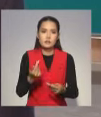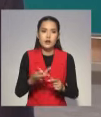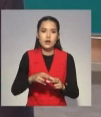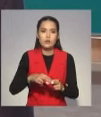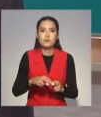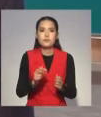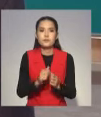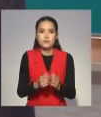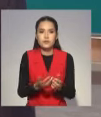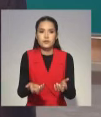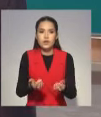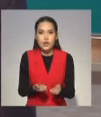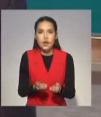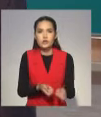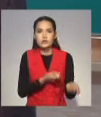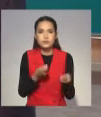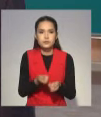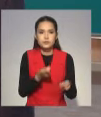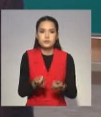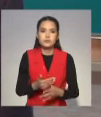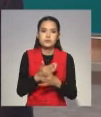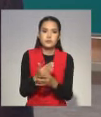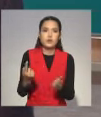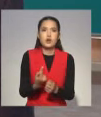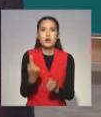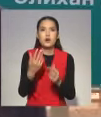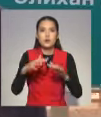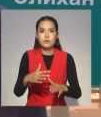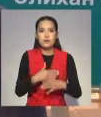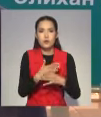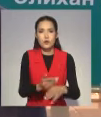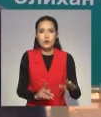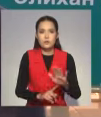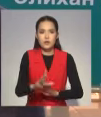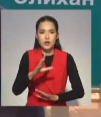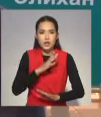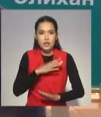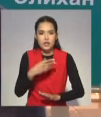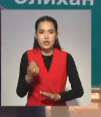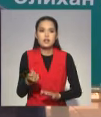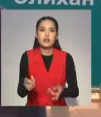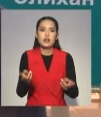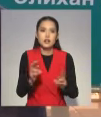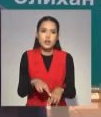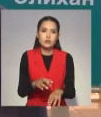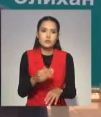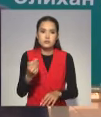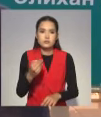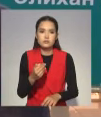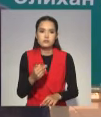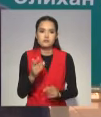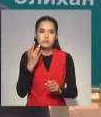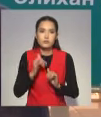Гуманитарлық көмек қабылда пунктін ашып жұмыс жасады. Алғашқы көмектер келіп жатыр. Жалпы қарағандылықтар қайғыны бөлісе